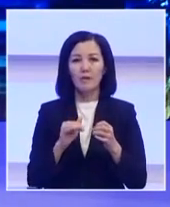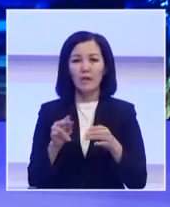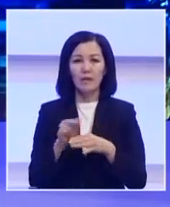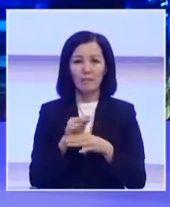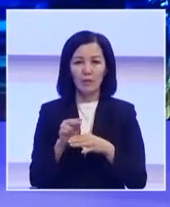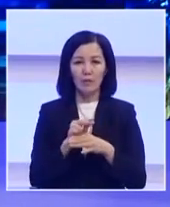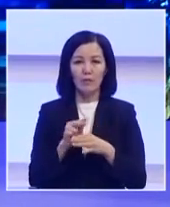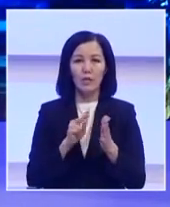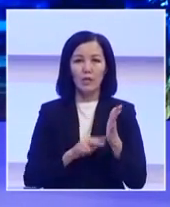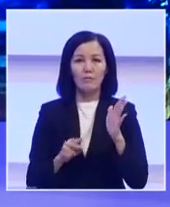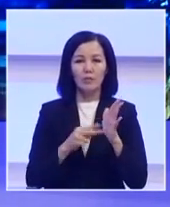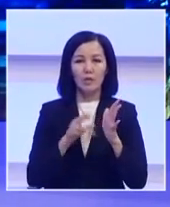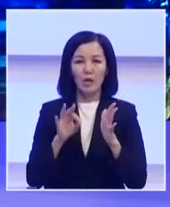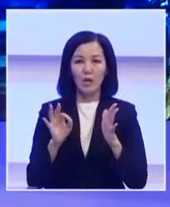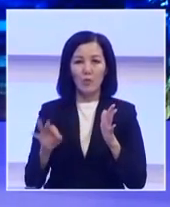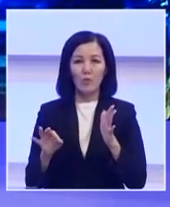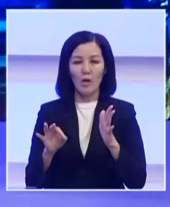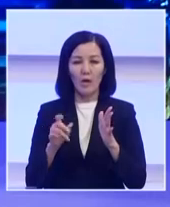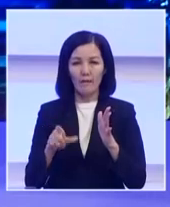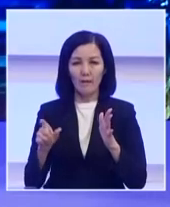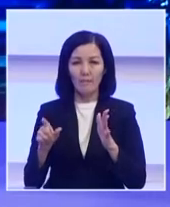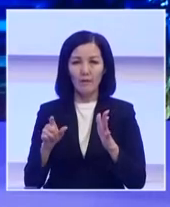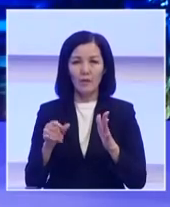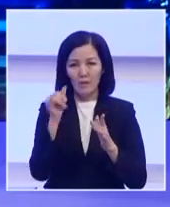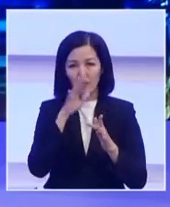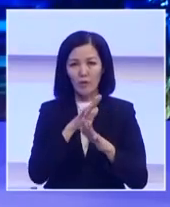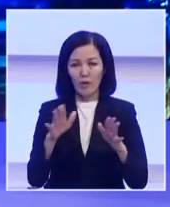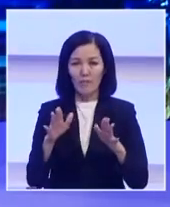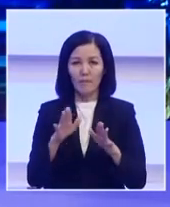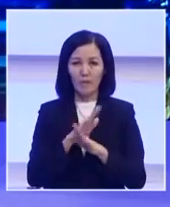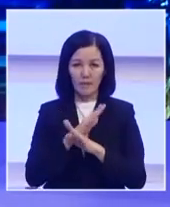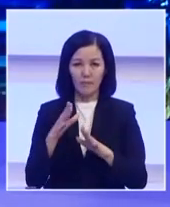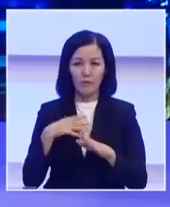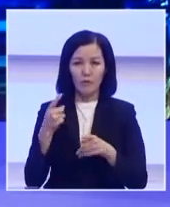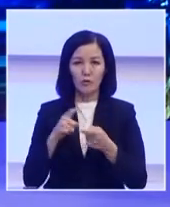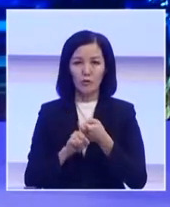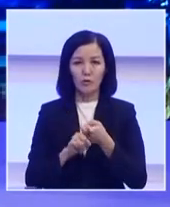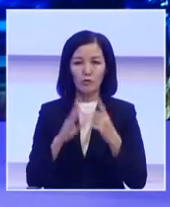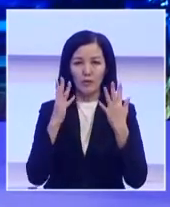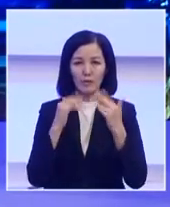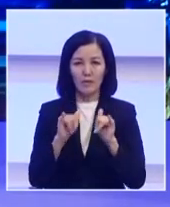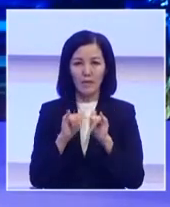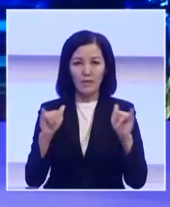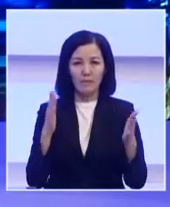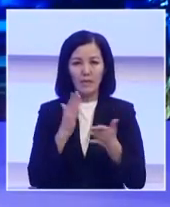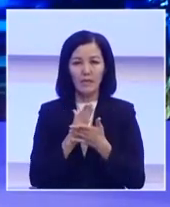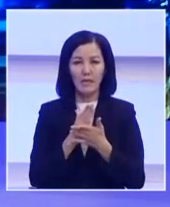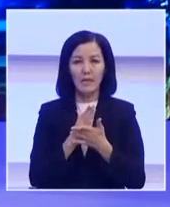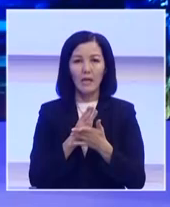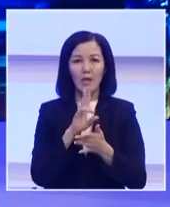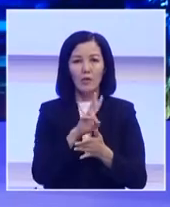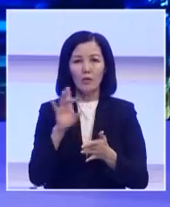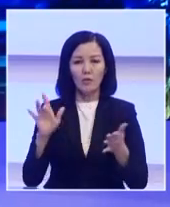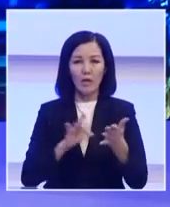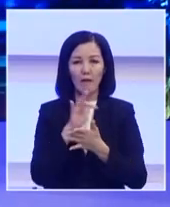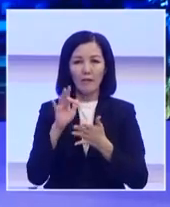ем алуда. 77 науқас вирусқа қарсы тұра алмады. Індетті жұқтырушылар саны күннен күнге артып келеді.